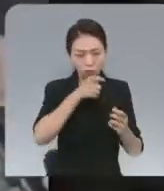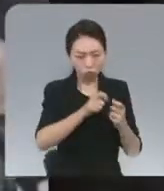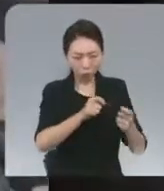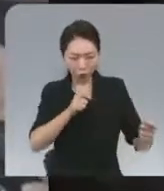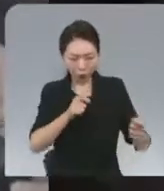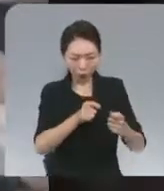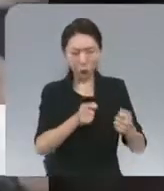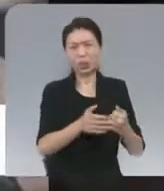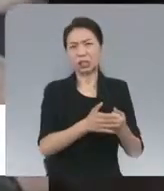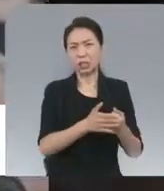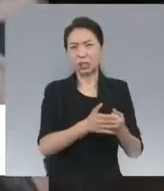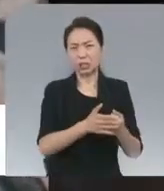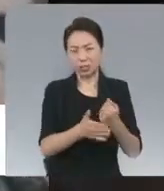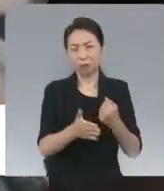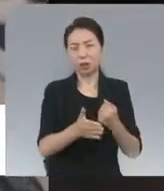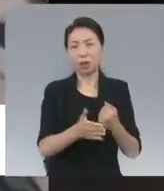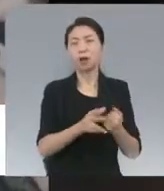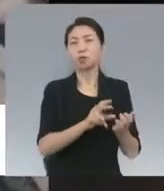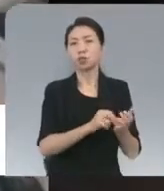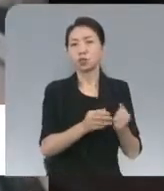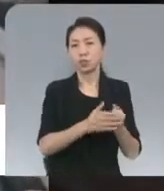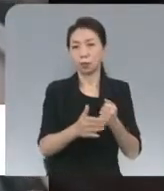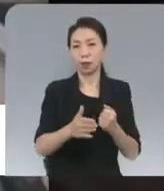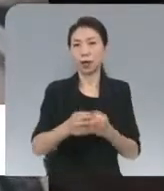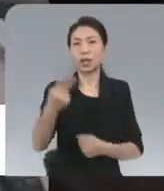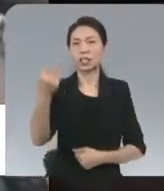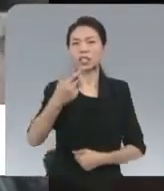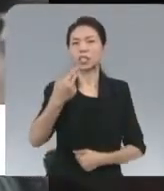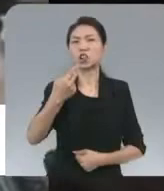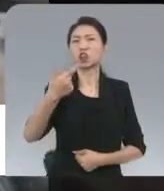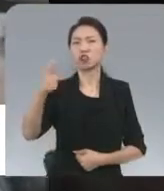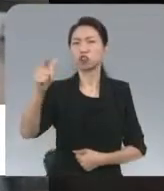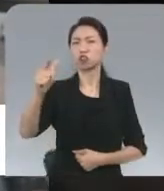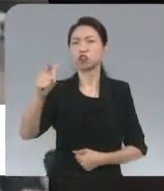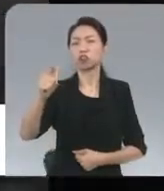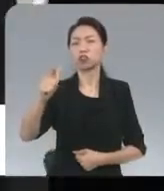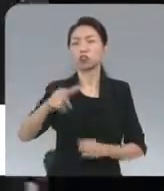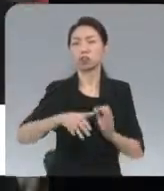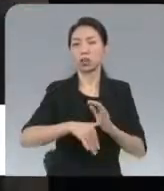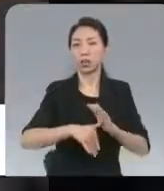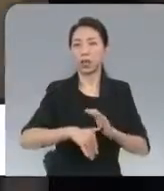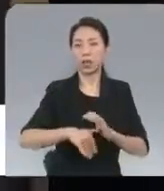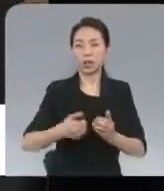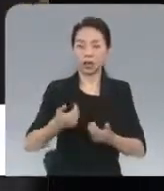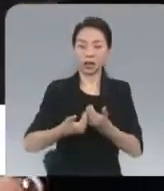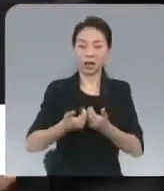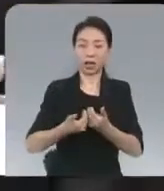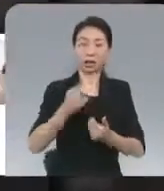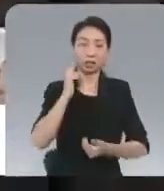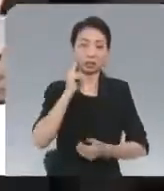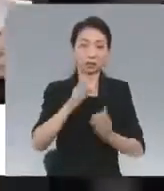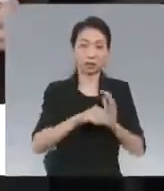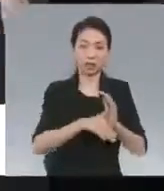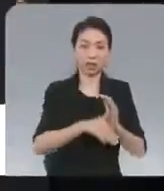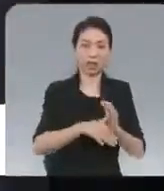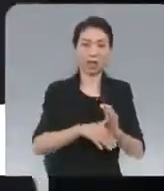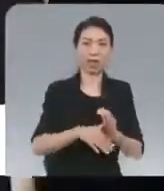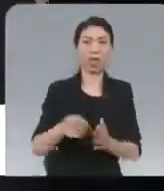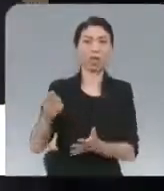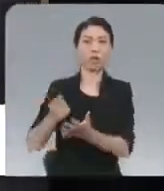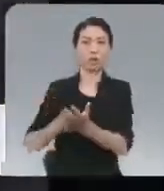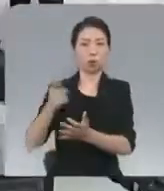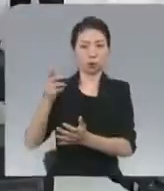minet alors par le contentieux territorial sur les îles autochtones est ce après la présence du ministre sud coréen